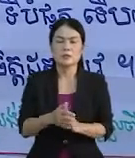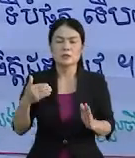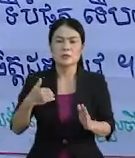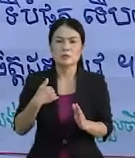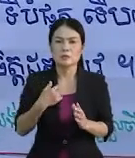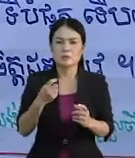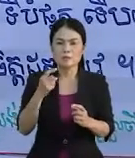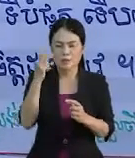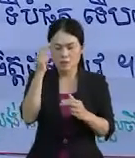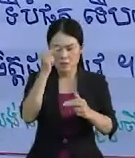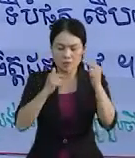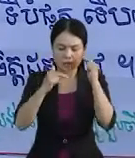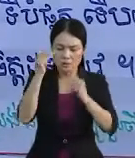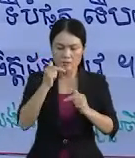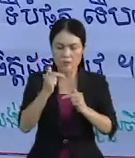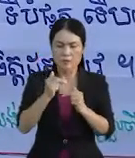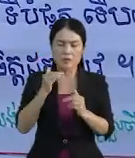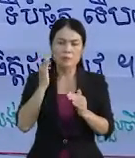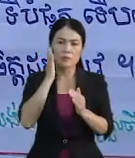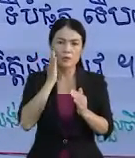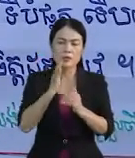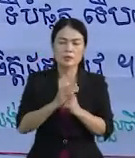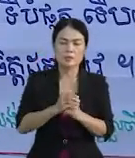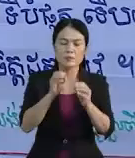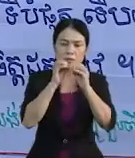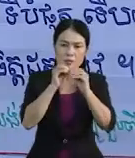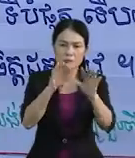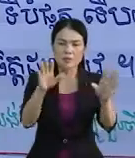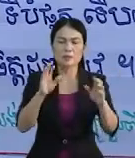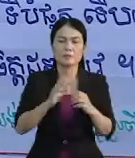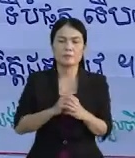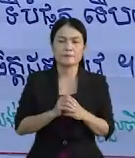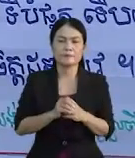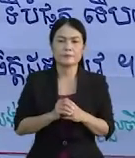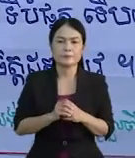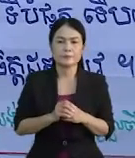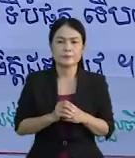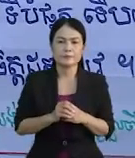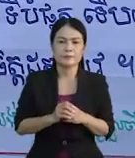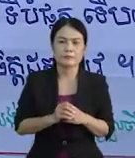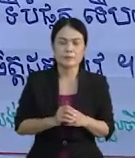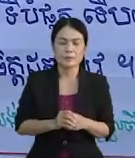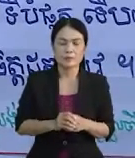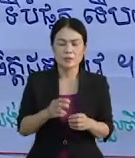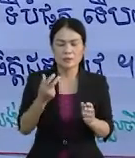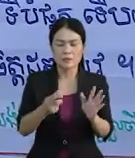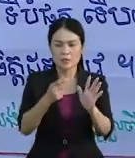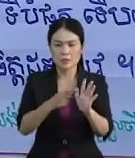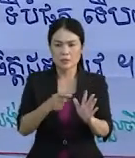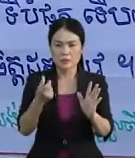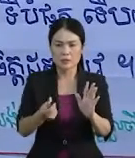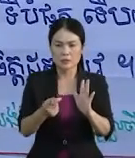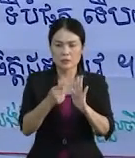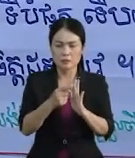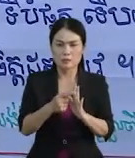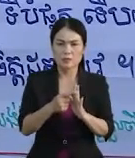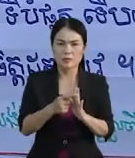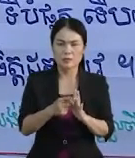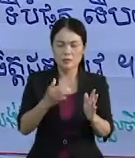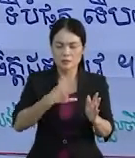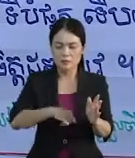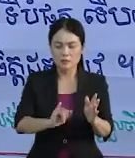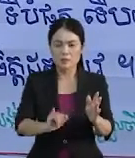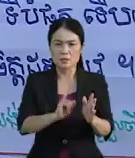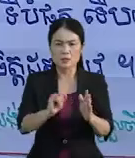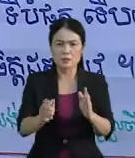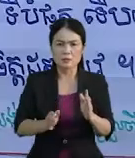มียนตักหมกสลายฉลังเพลียมหนุกกวาดสายอย่างพลอดสำเร็จแต่การถาโดจากไอ้ร